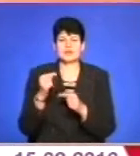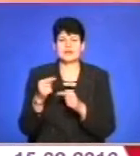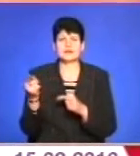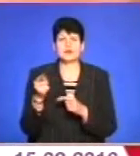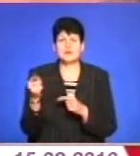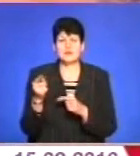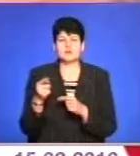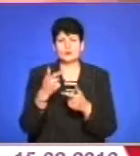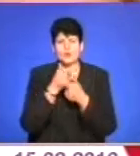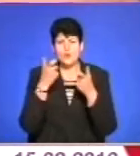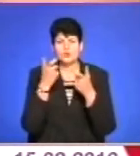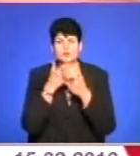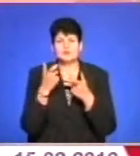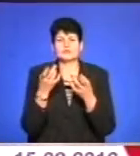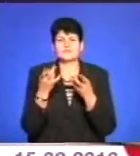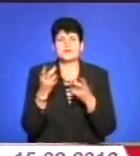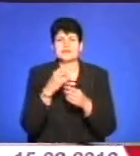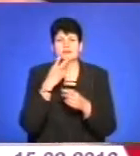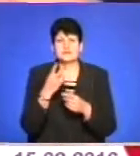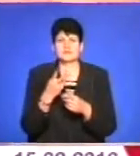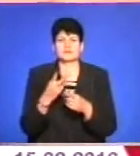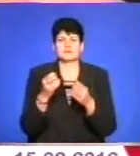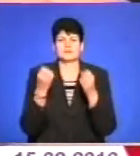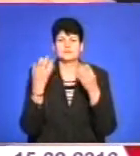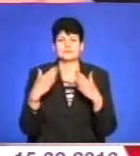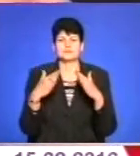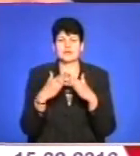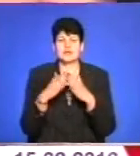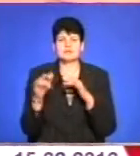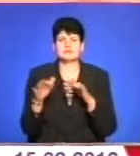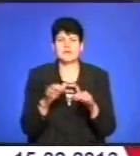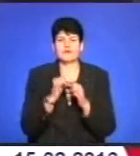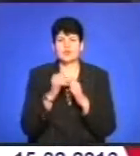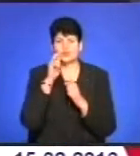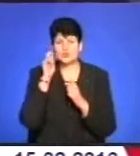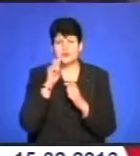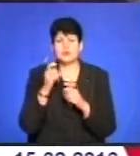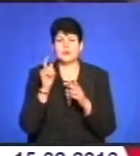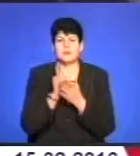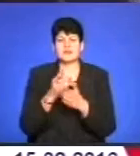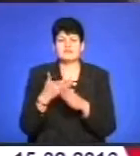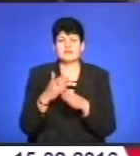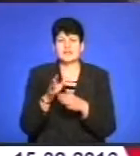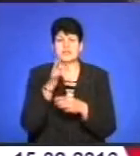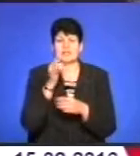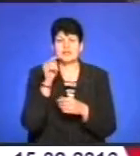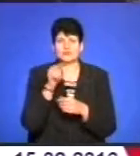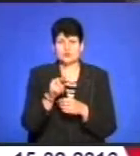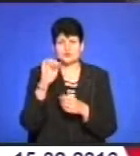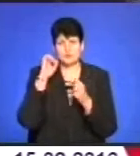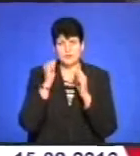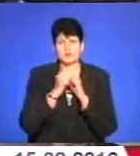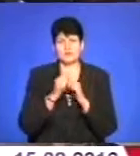Тернополяни наголошують, що незважаючи на буденні справи, кожен українець повинен виділити час для того, щоб пам'янути померлих